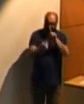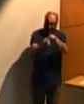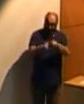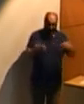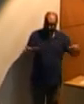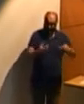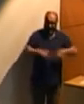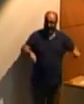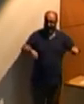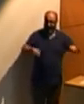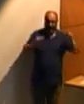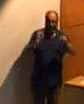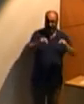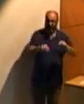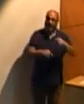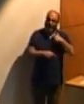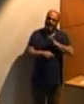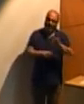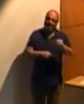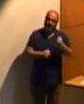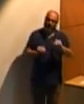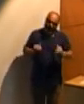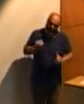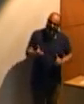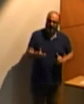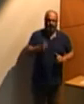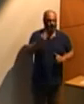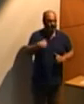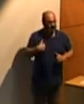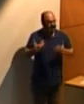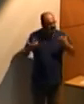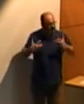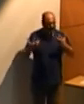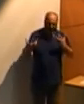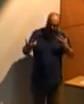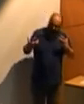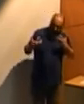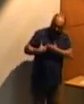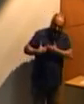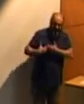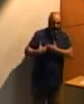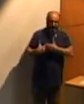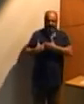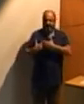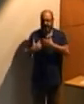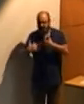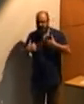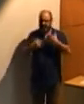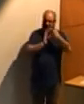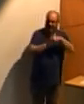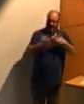en une certaine avance je crois sur cette volonté de convergence entre les disciplines